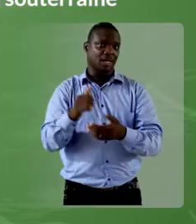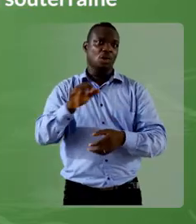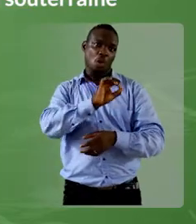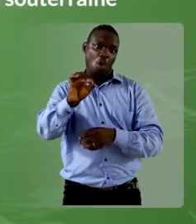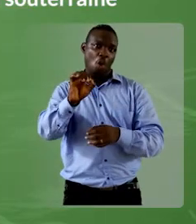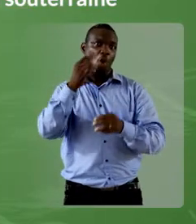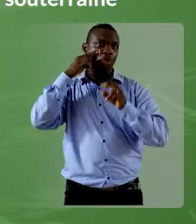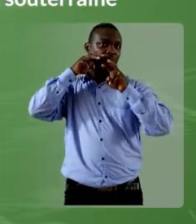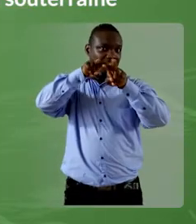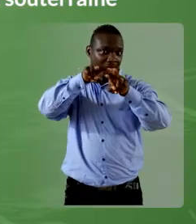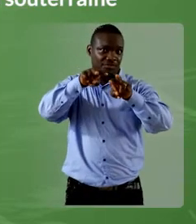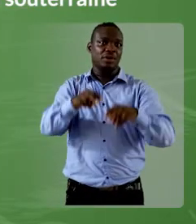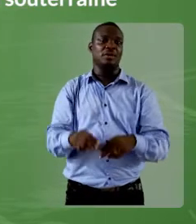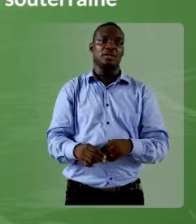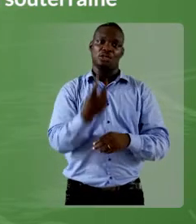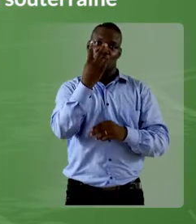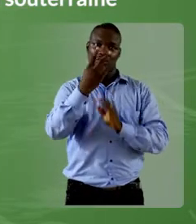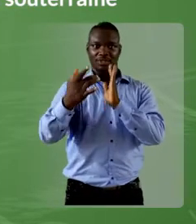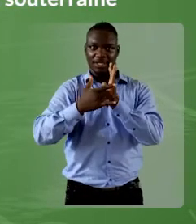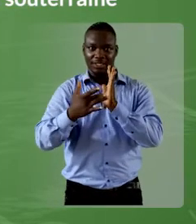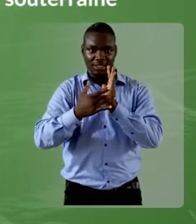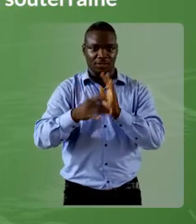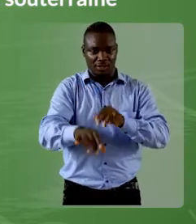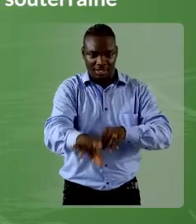observe 2 techniques d'extraction.